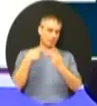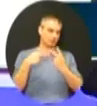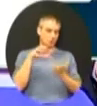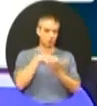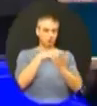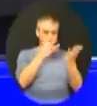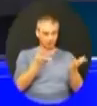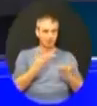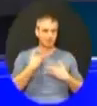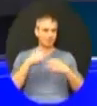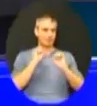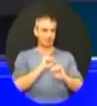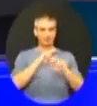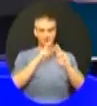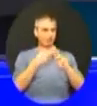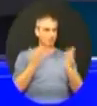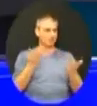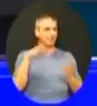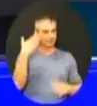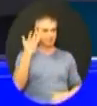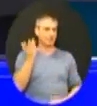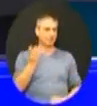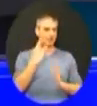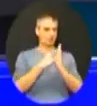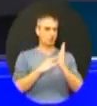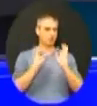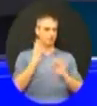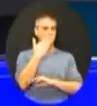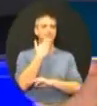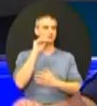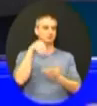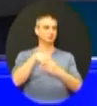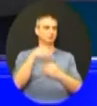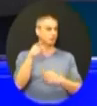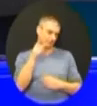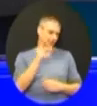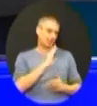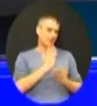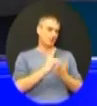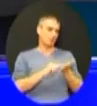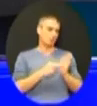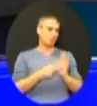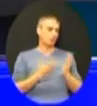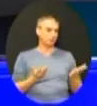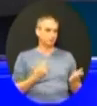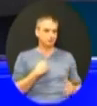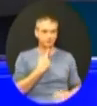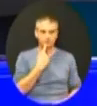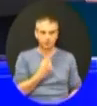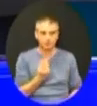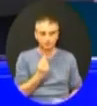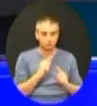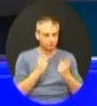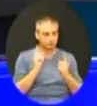לגושה התיישבות נקבל לגיטימציה בינלאומית ויהיה גם והחוקים וחוקי מדינת ישראל יחולו שם אבל זה באמת עניין פוליטי אני אומרת משהו אחר אני